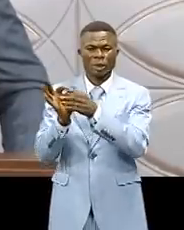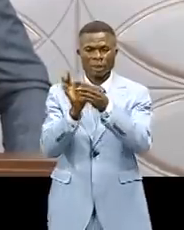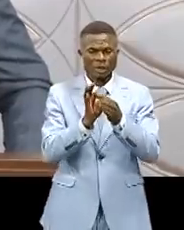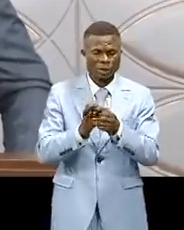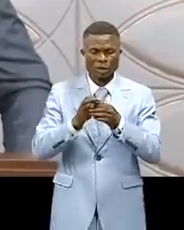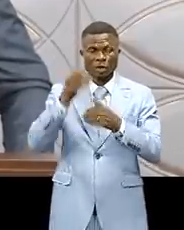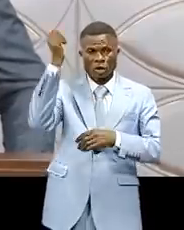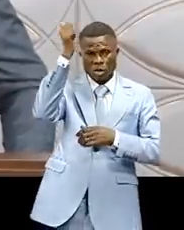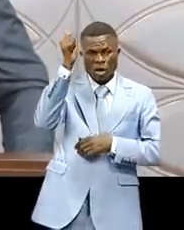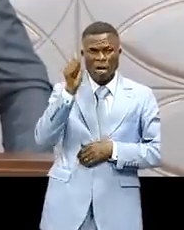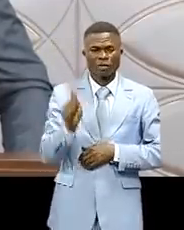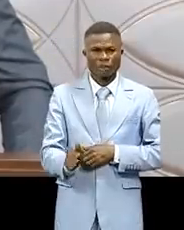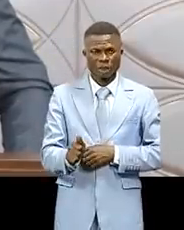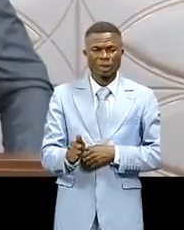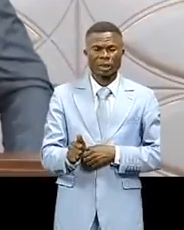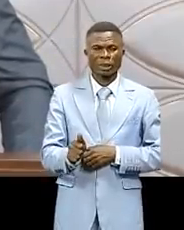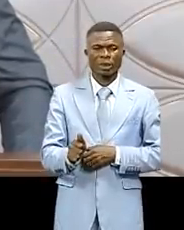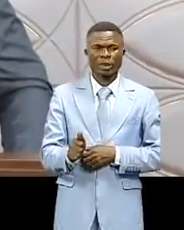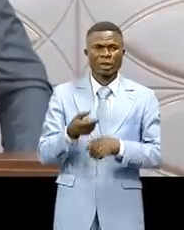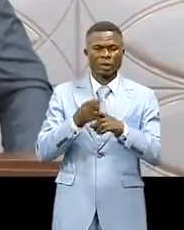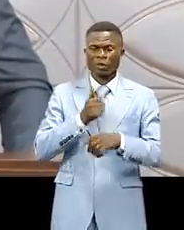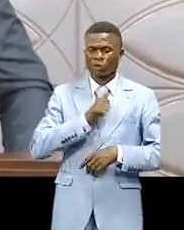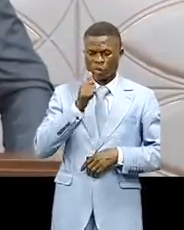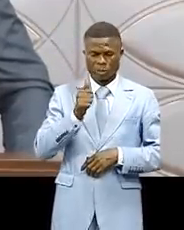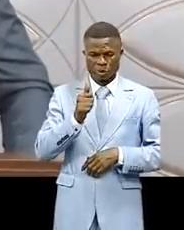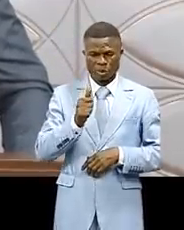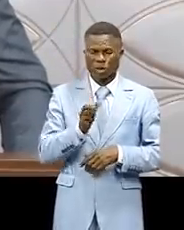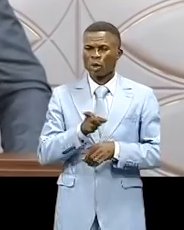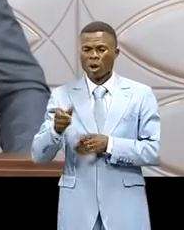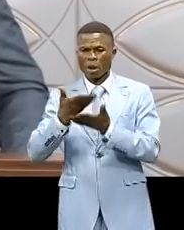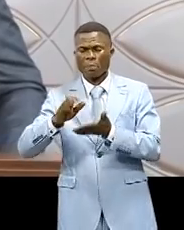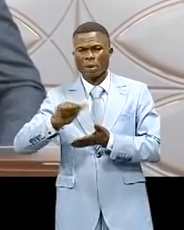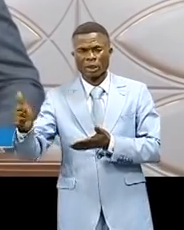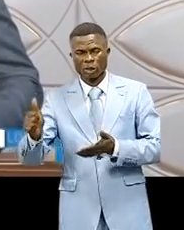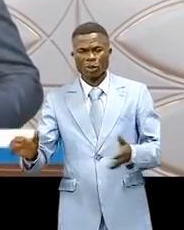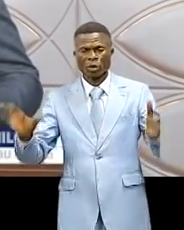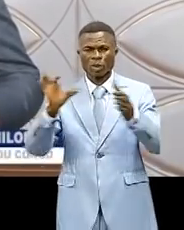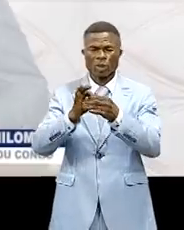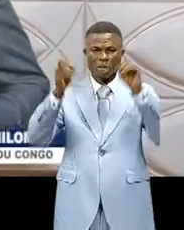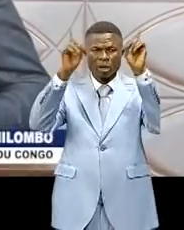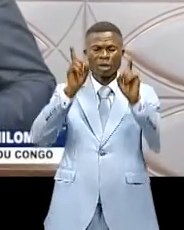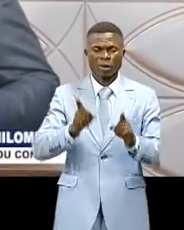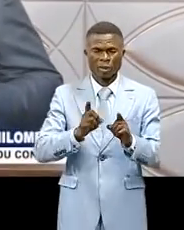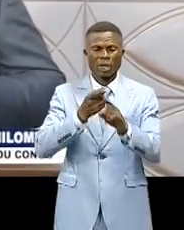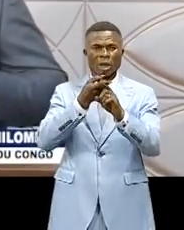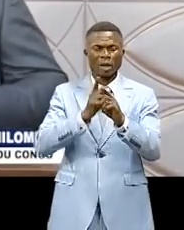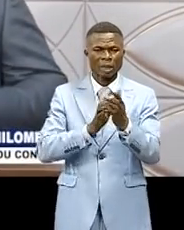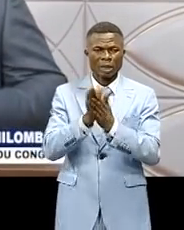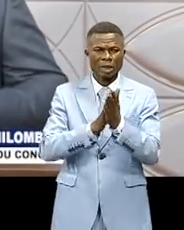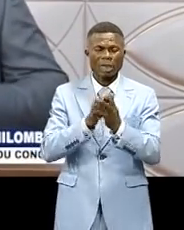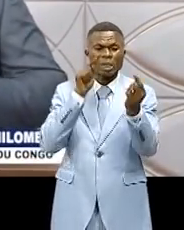surgit guerre du néant sa filiation certaine au panafricanisme résident fondamentalement dans